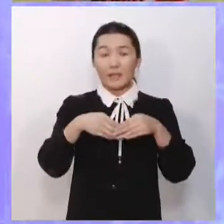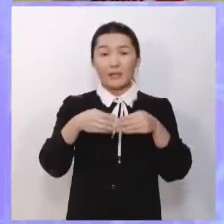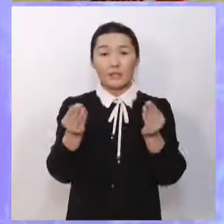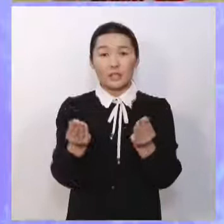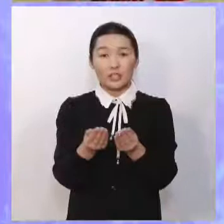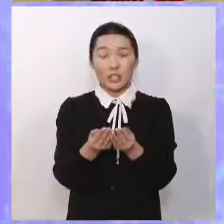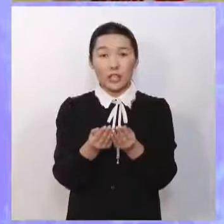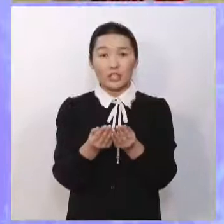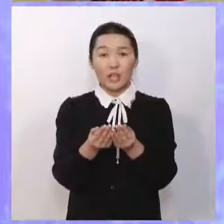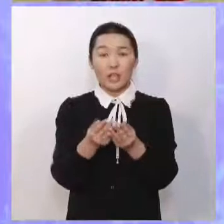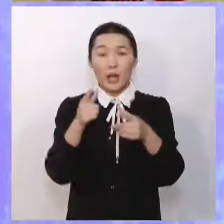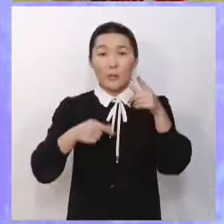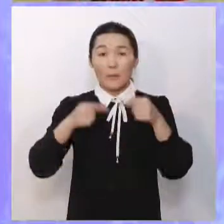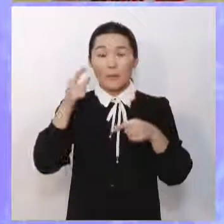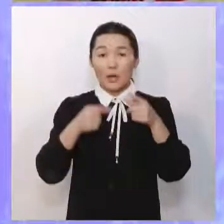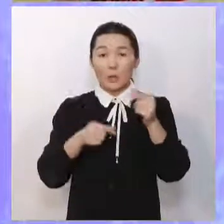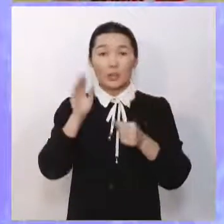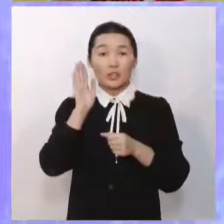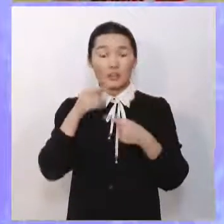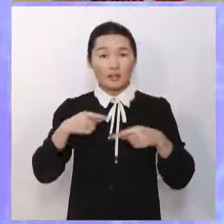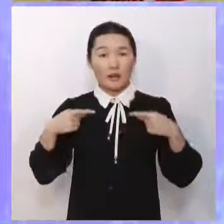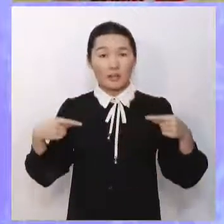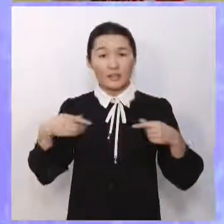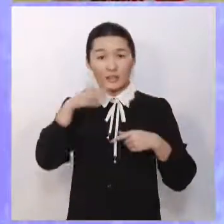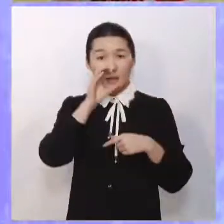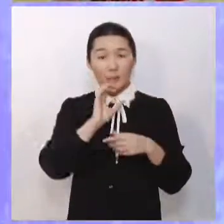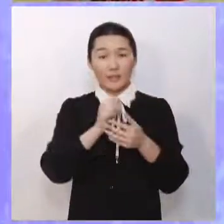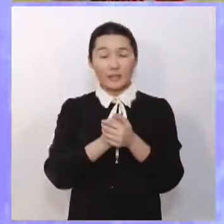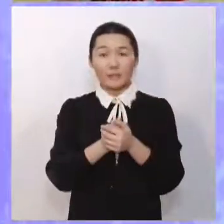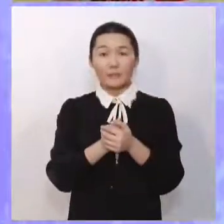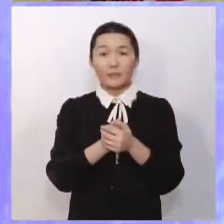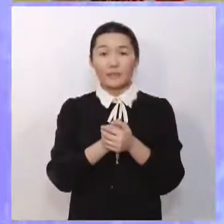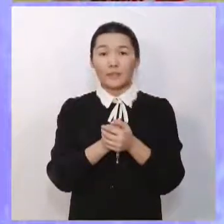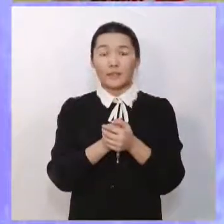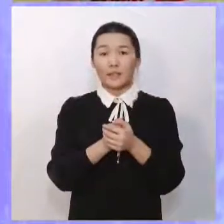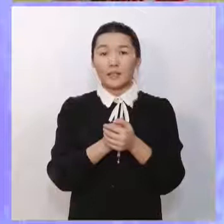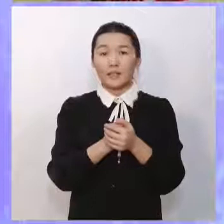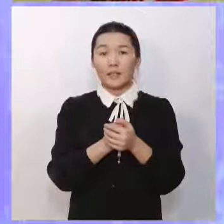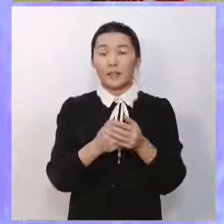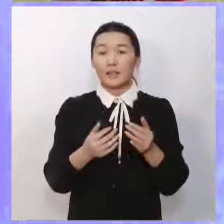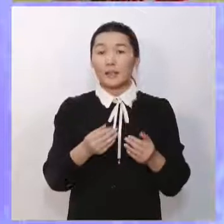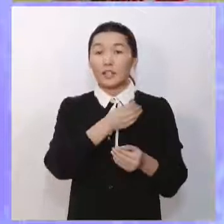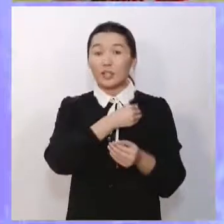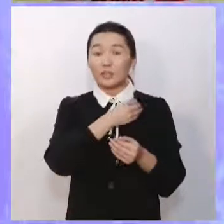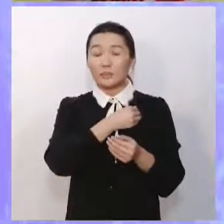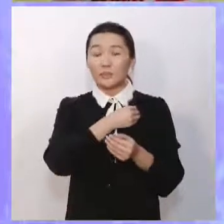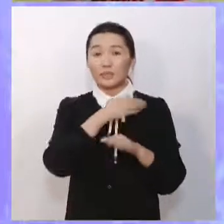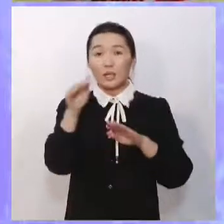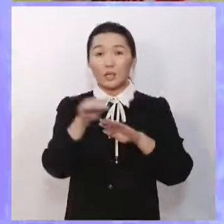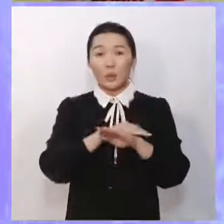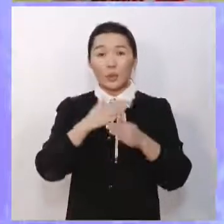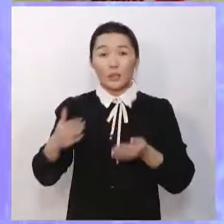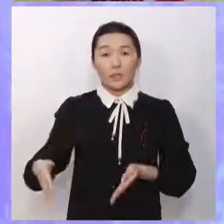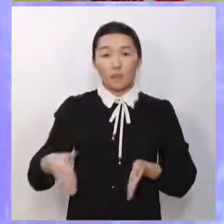напитки, айран, кумыс и благословляли в добрый путь. На новом